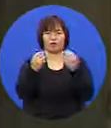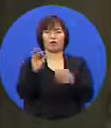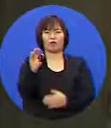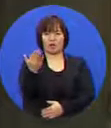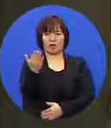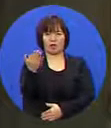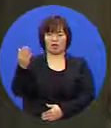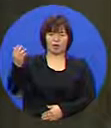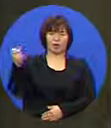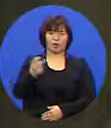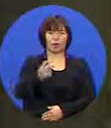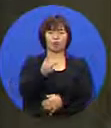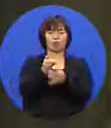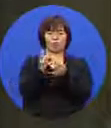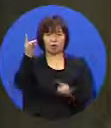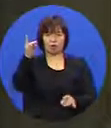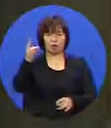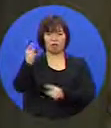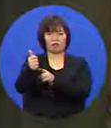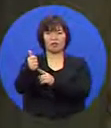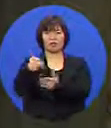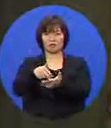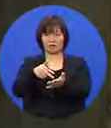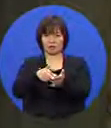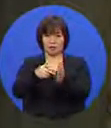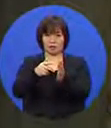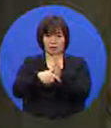그리고 부처님께서는